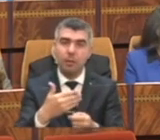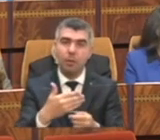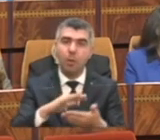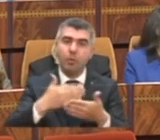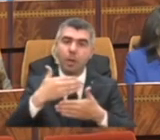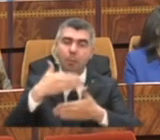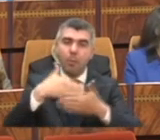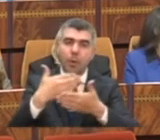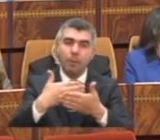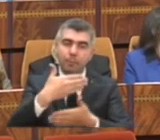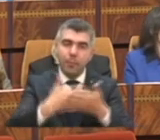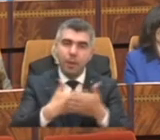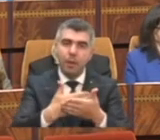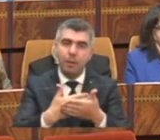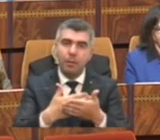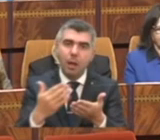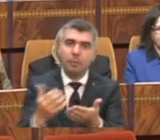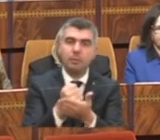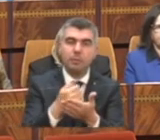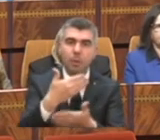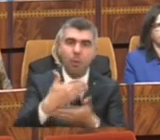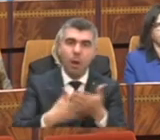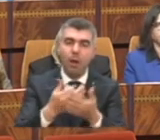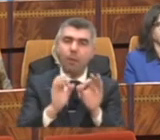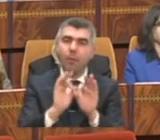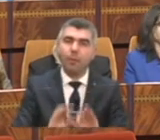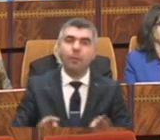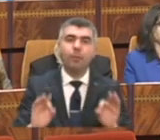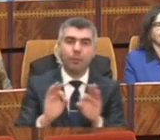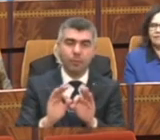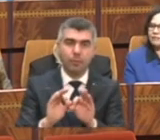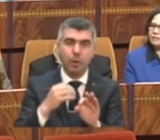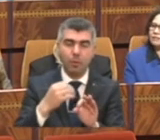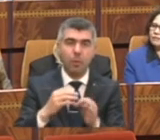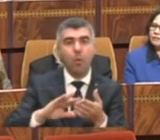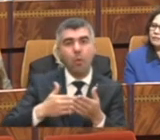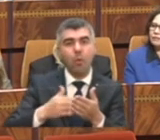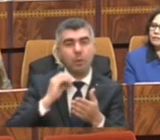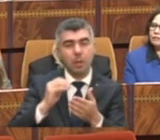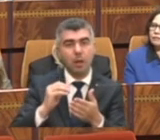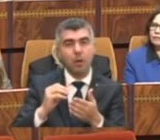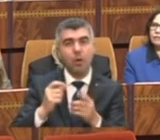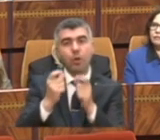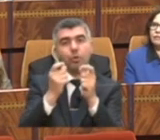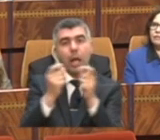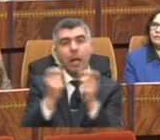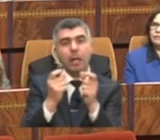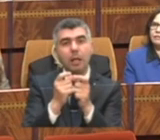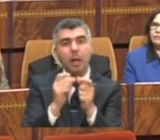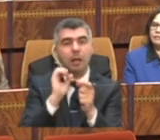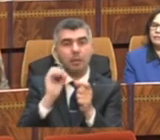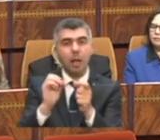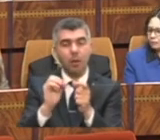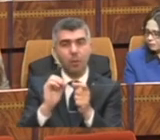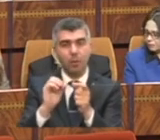خدتش رخصة ما خدتش بلان، في حين الاتفاقية ديال الترحيل كتأكد بأن العمران كتخلص الرخصة وكتخلص بلان الجامعة. اليوم